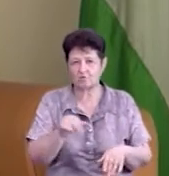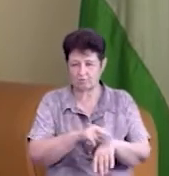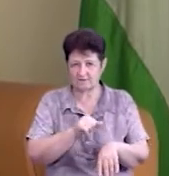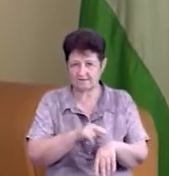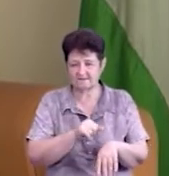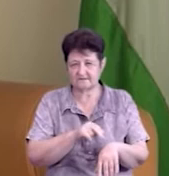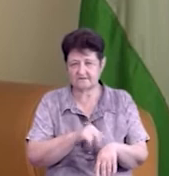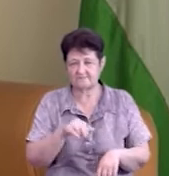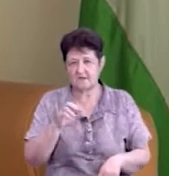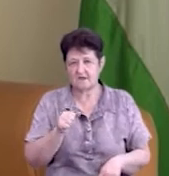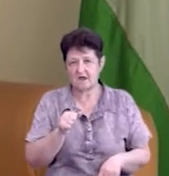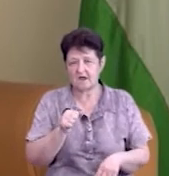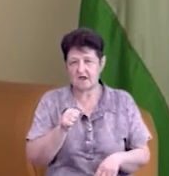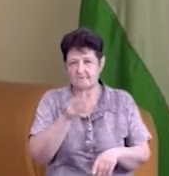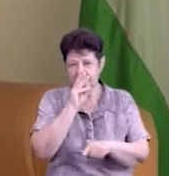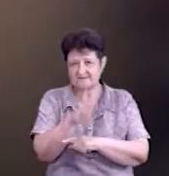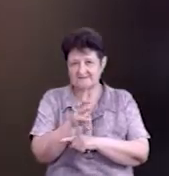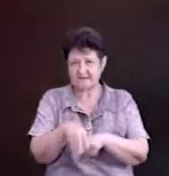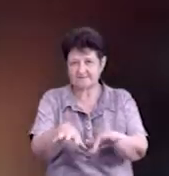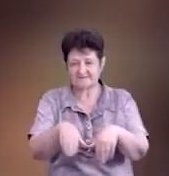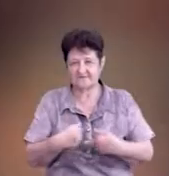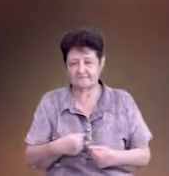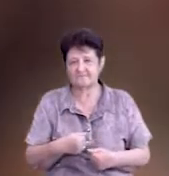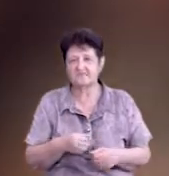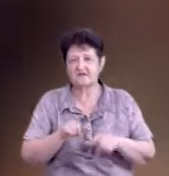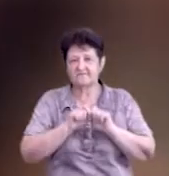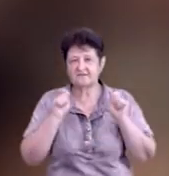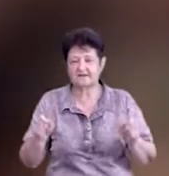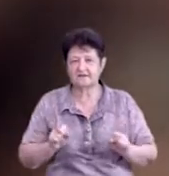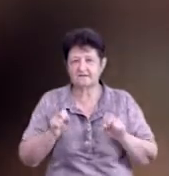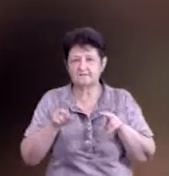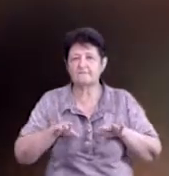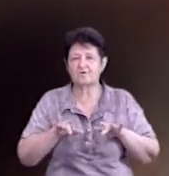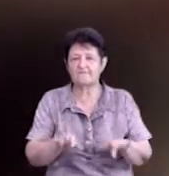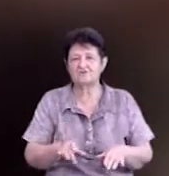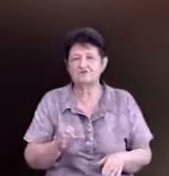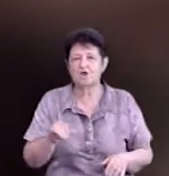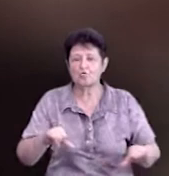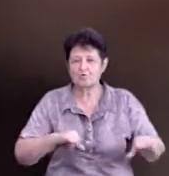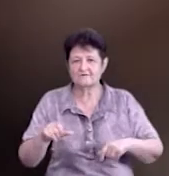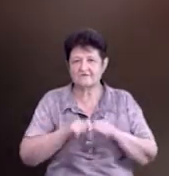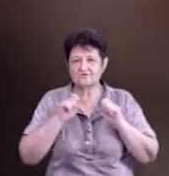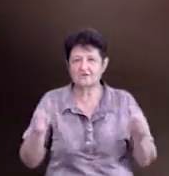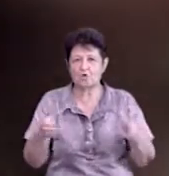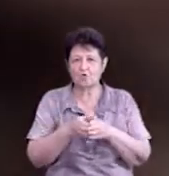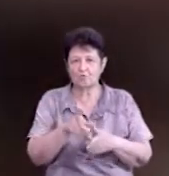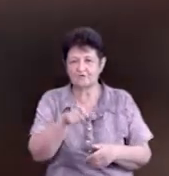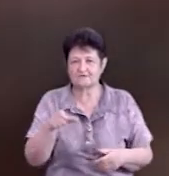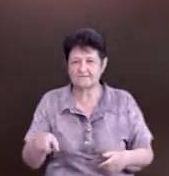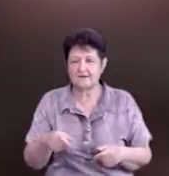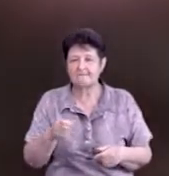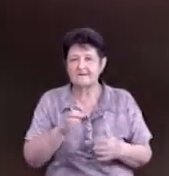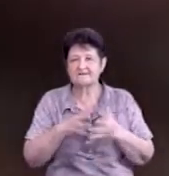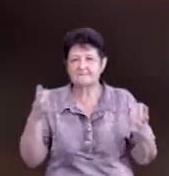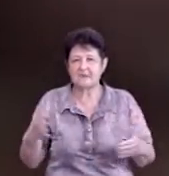поліції, а відеозаписи вилучили. Провадження відкрили за статтею «Хуліганство, вчинене групою осіб». Максимальна санкція